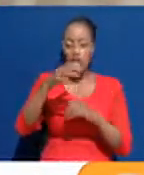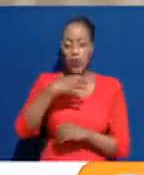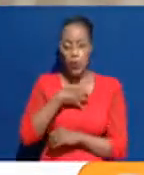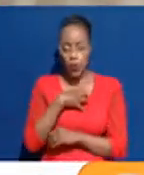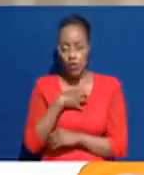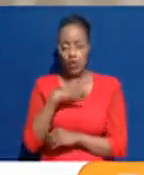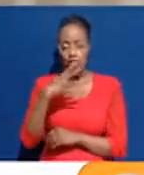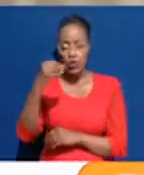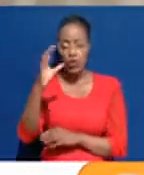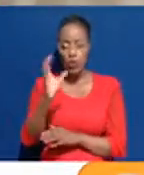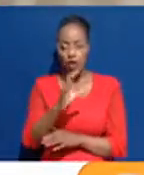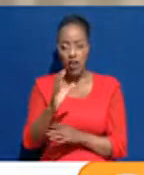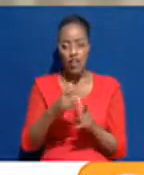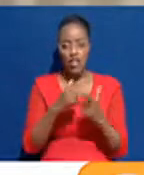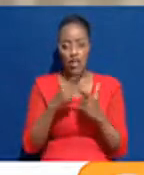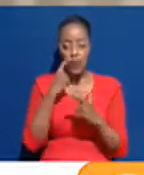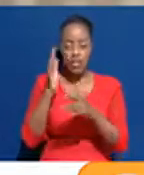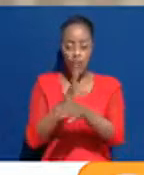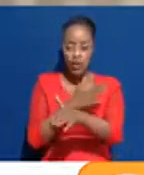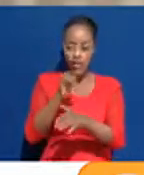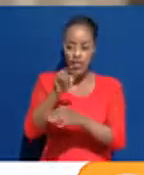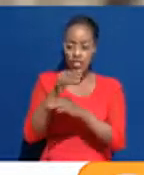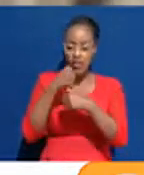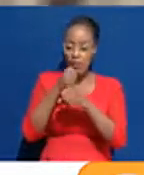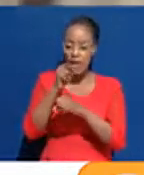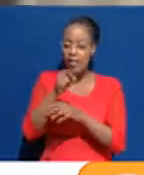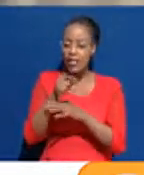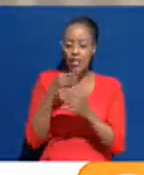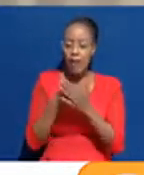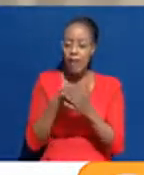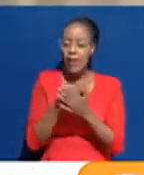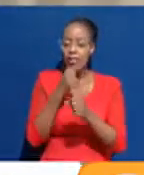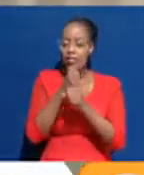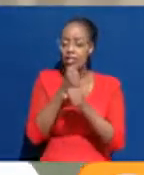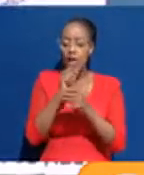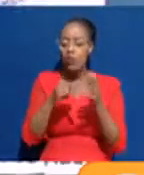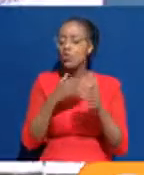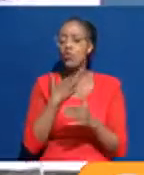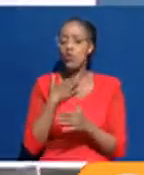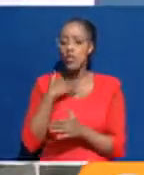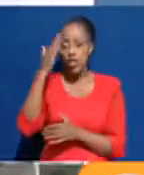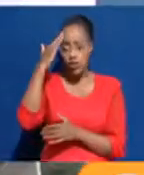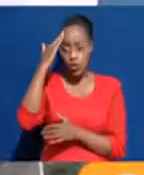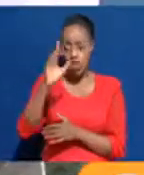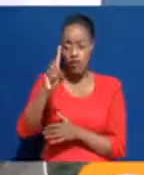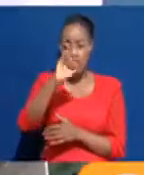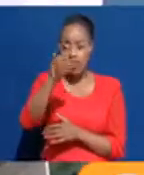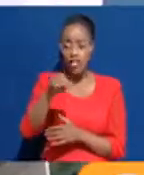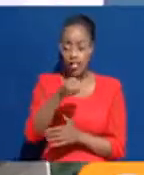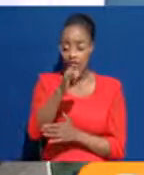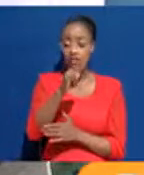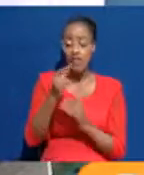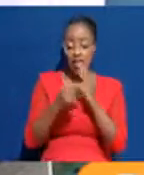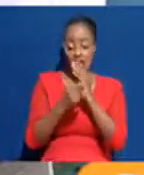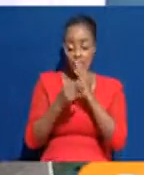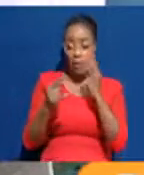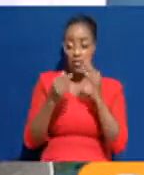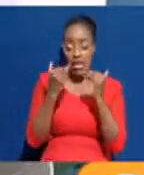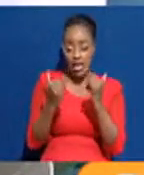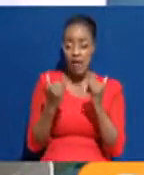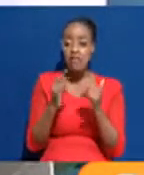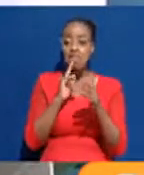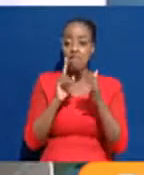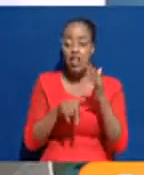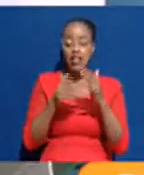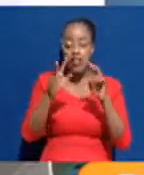club. Tuenda club pale na muziki na jamaa, huyu jamaa kwani anatengenezaje pesa, anafanyaje muziki? Hiyo curiosity tu. DJ Walcott anavyotambulika zaidi kwa sasa